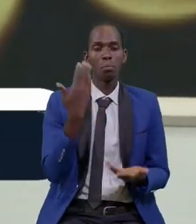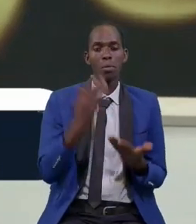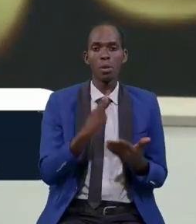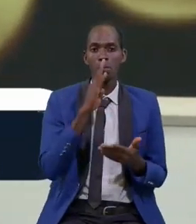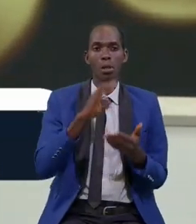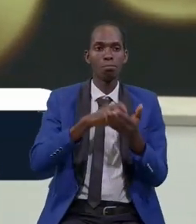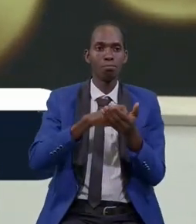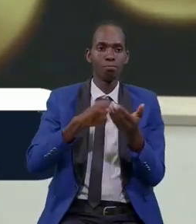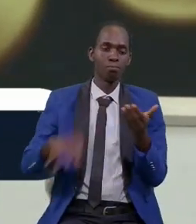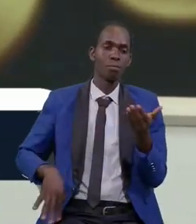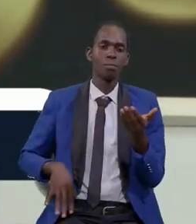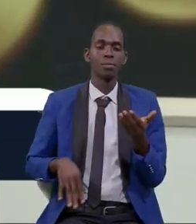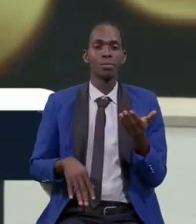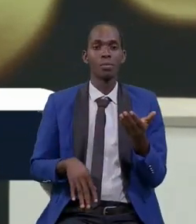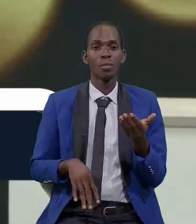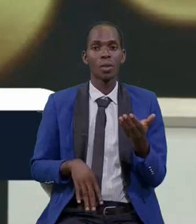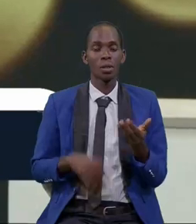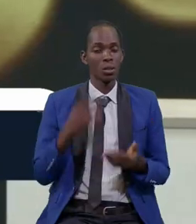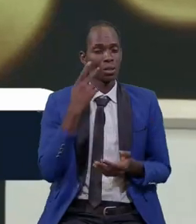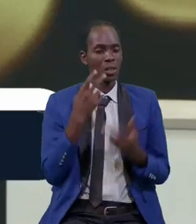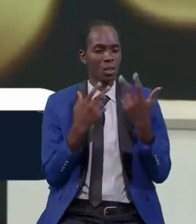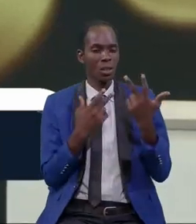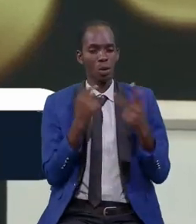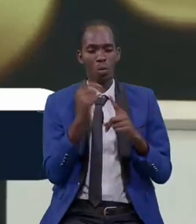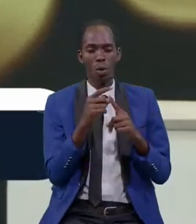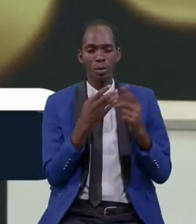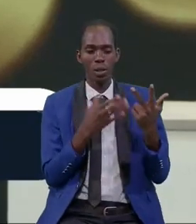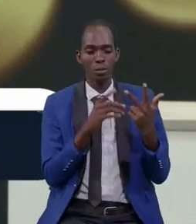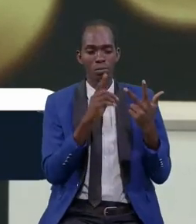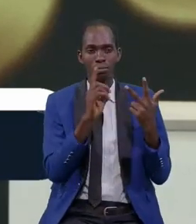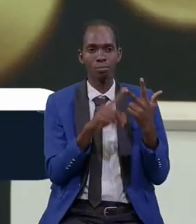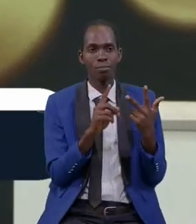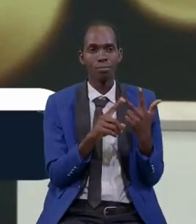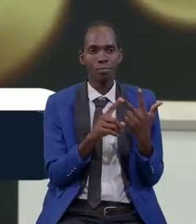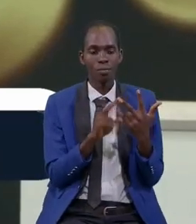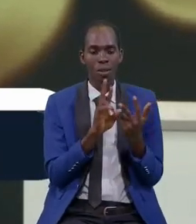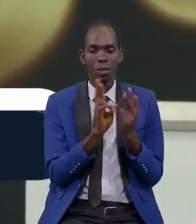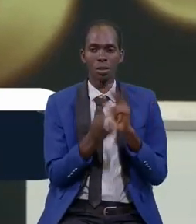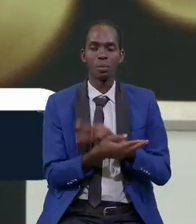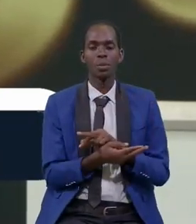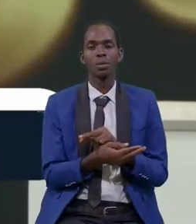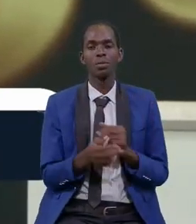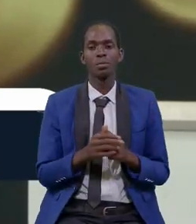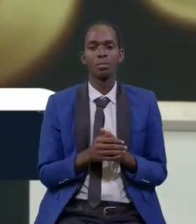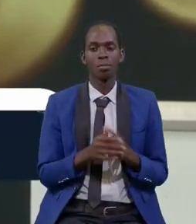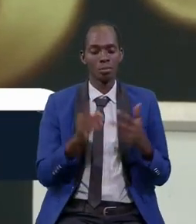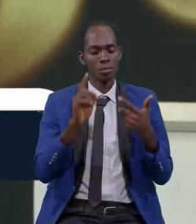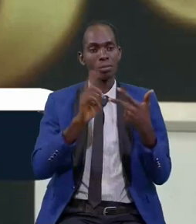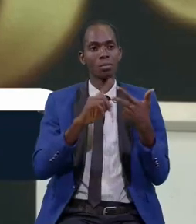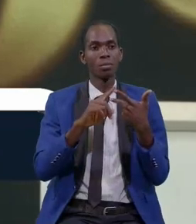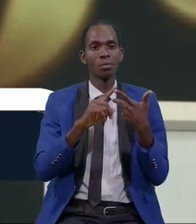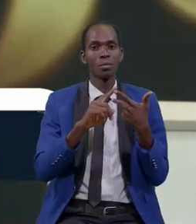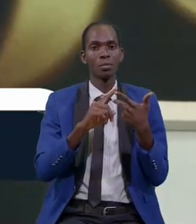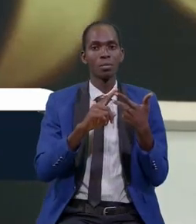Repentez-vous donc, et que chacun de vous soit baptisé au nom de Jésus-Christ pour le pardon de vos péchés. Il y a trois éléments. Premièrement, repentez-vous.